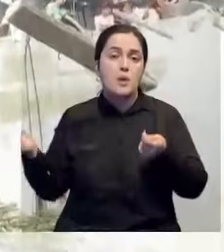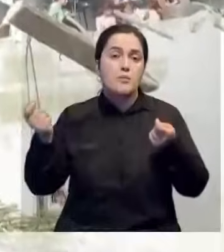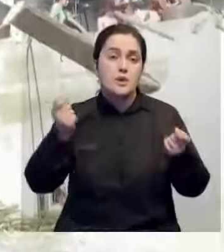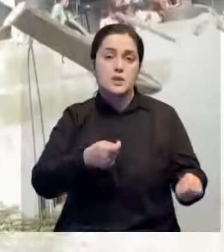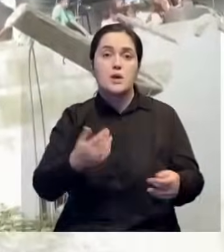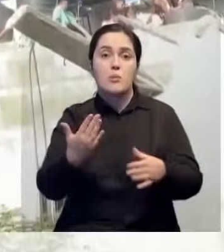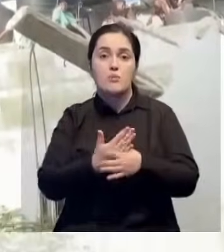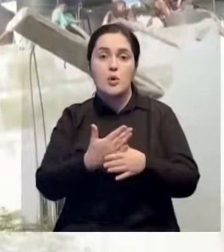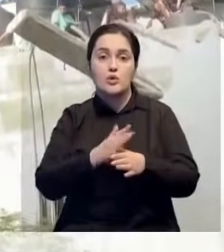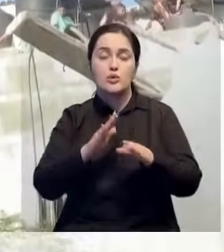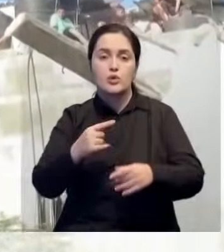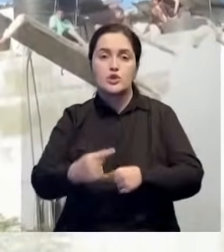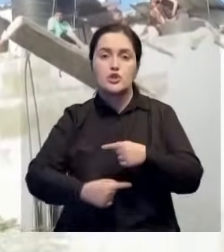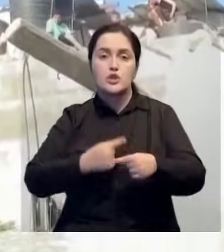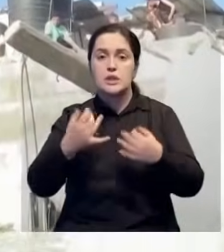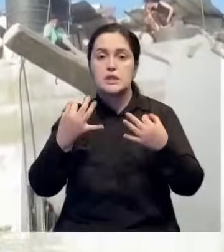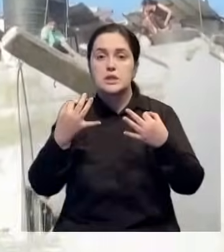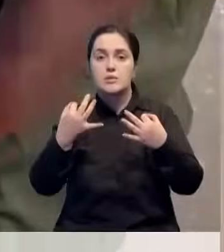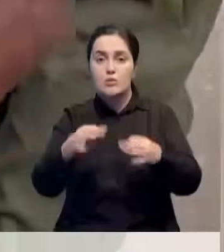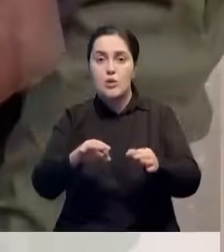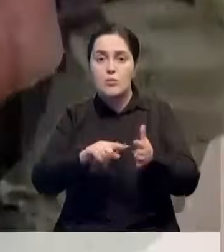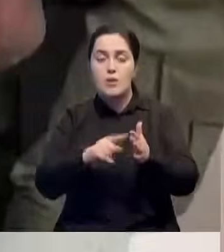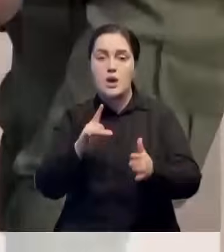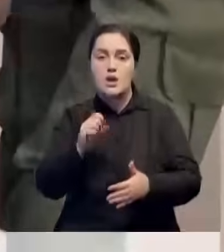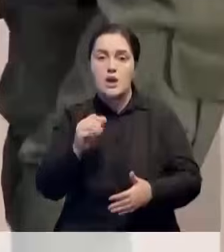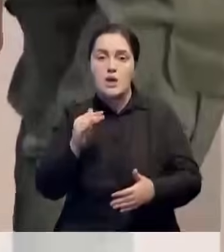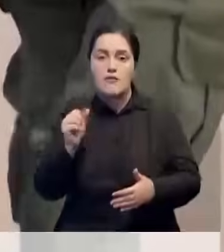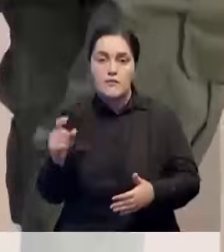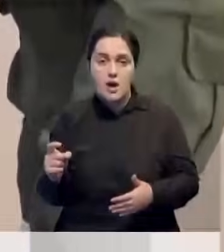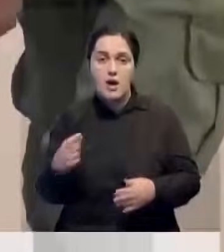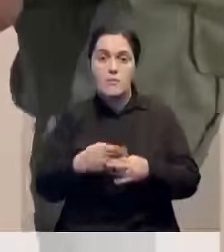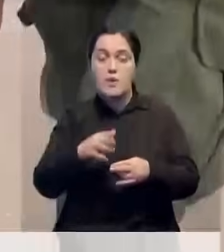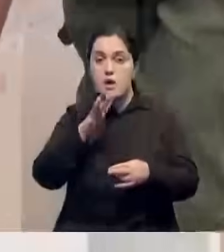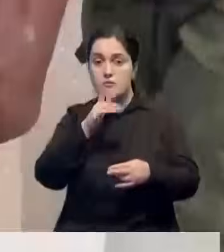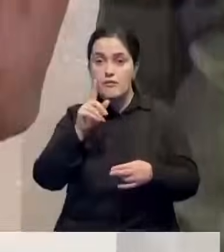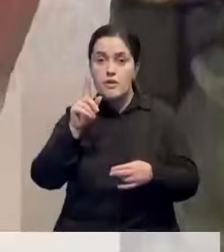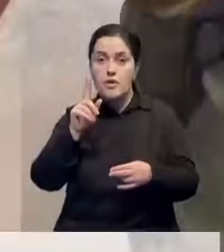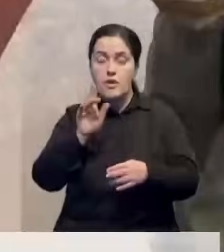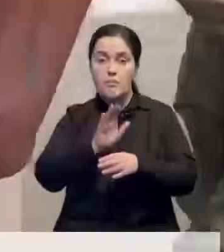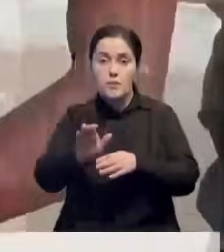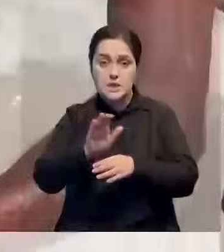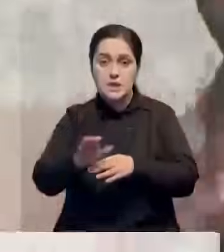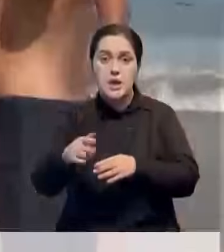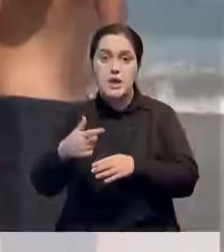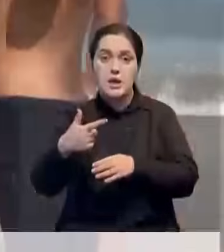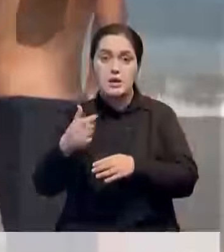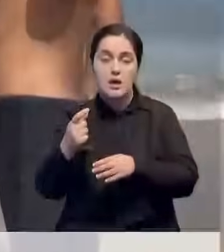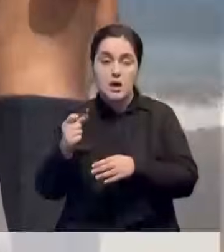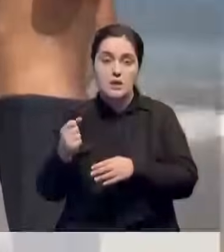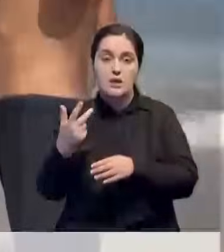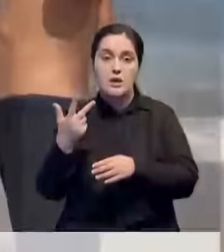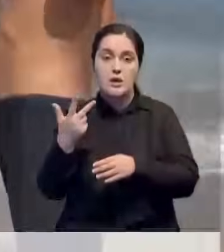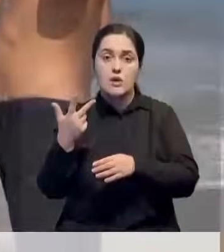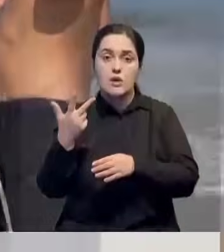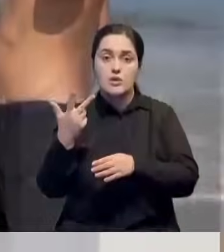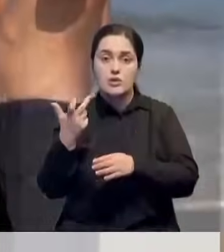медикаментах. Провоз гуманитарной помощи возможен только через контрольно-пропускной пункт Рафах. Отмечу, с момента возобновления поставок в